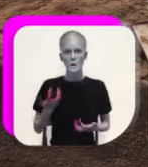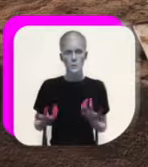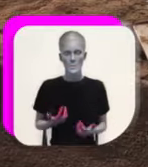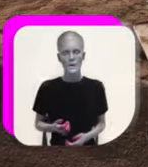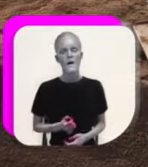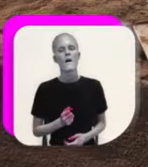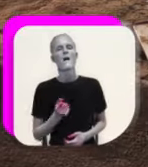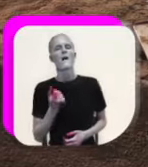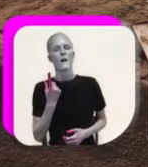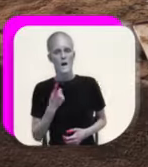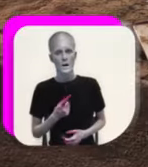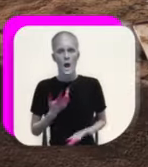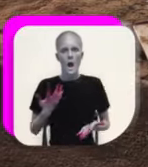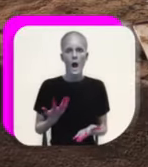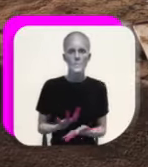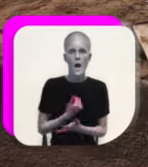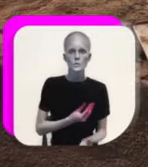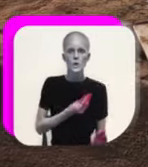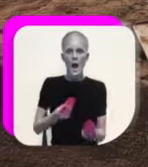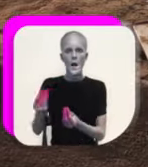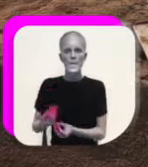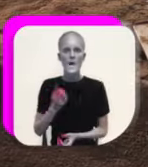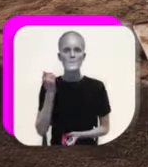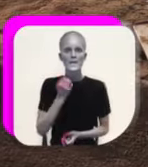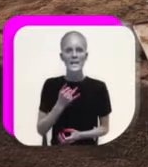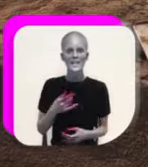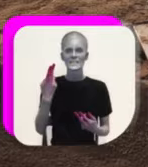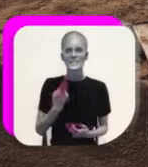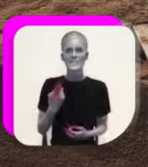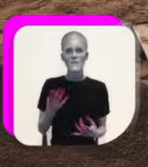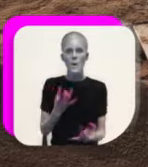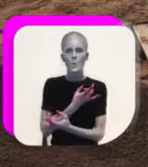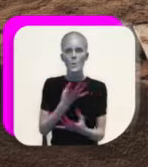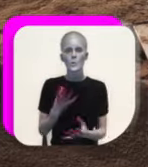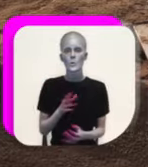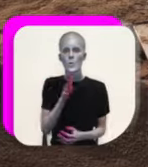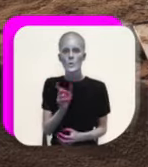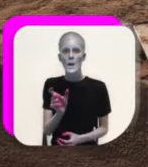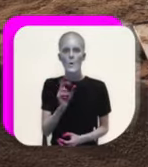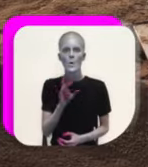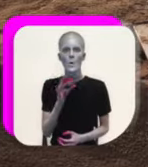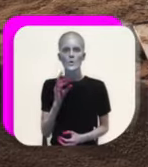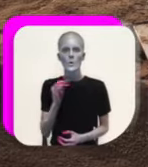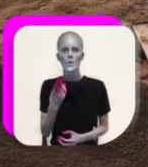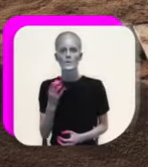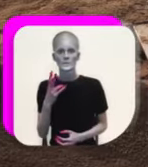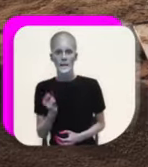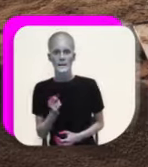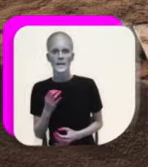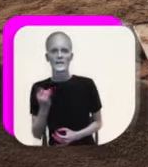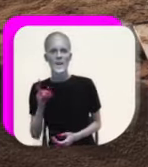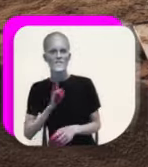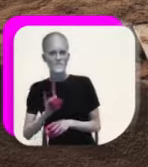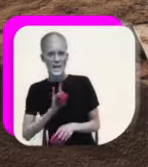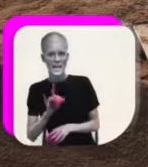раскопками. А-а-а. Обнаружены объекты материальной и цифровой культуры эпохи короноцена. Фейки или спекуляции?